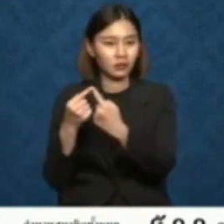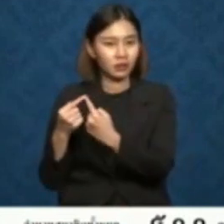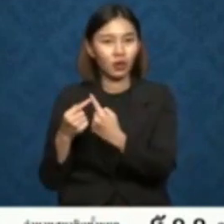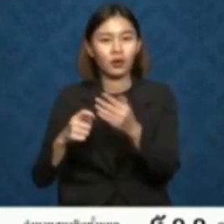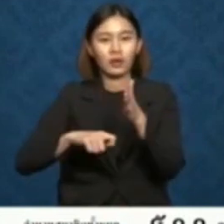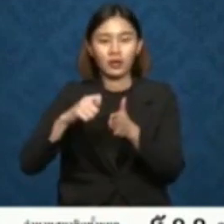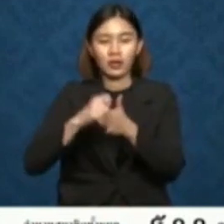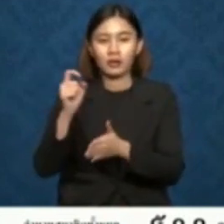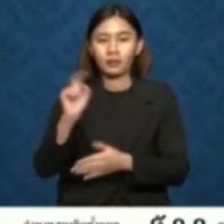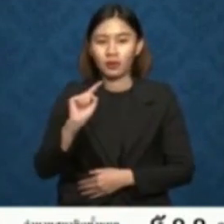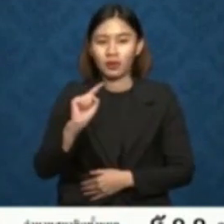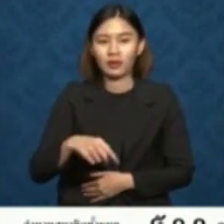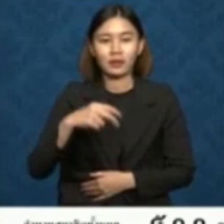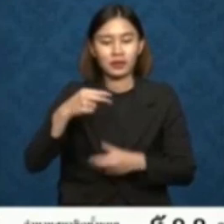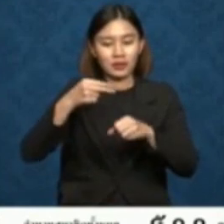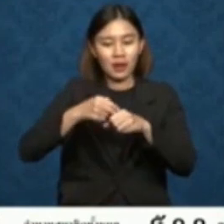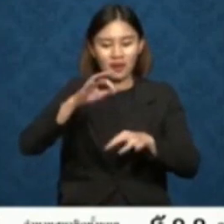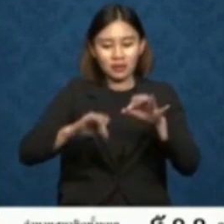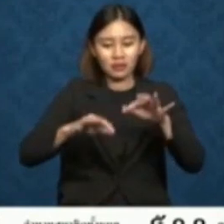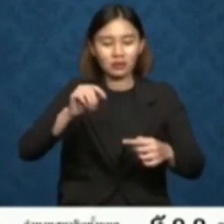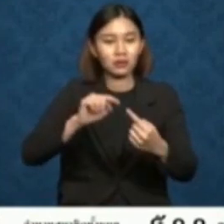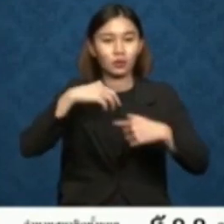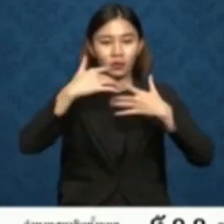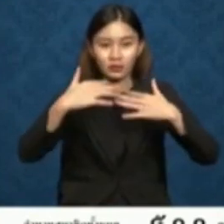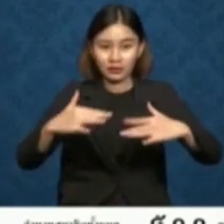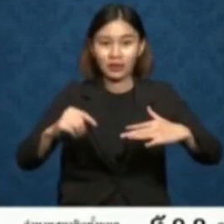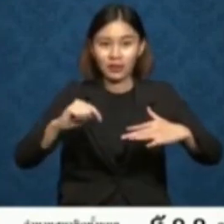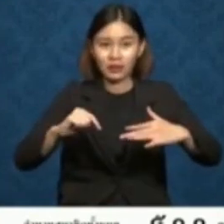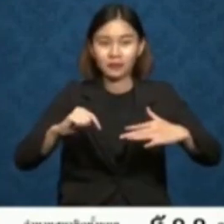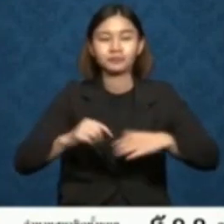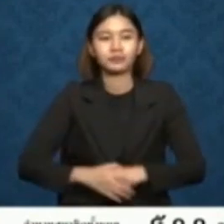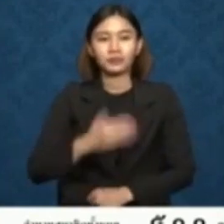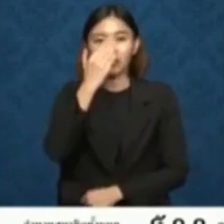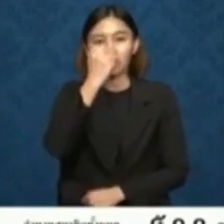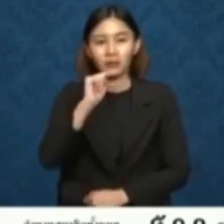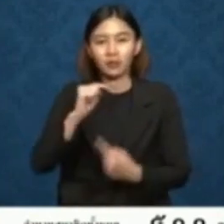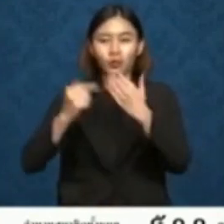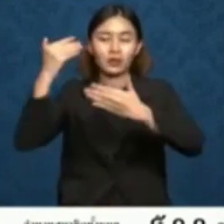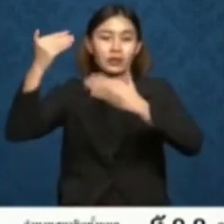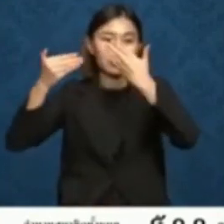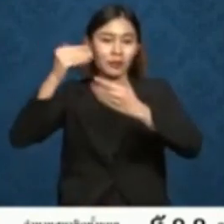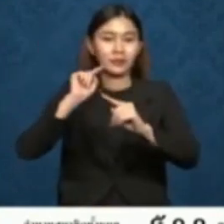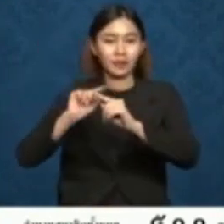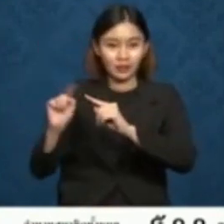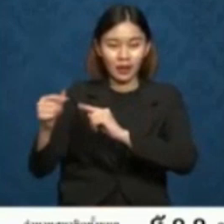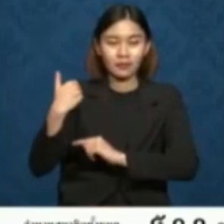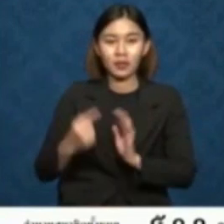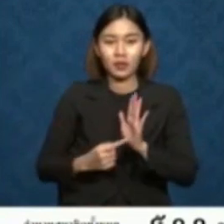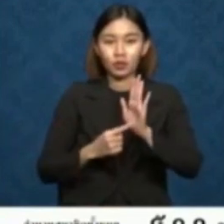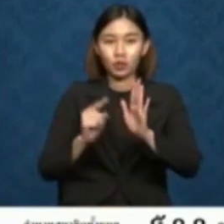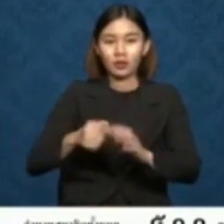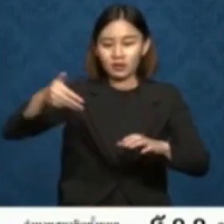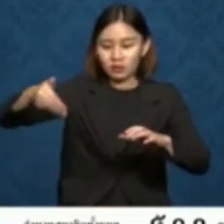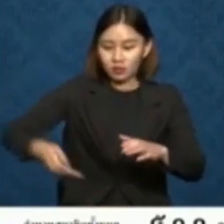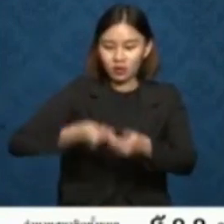กิดขึ้นอย่างต่อเนื่องนะครับโดยสาเหตุของการเกิดน้ำมันรั่วเนี่ยทางในทะเลเนี่ยนะครับและชายฝั่งเนี่ยเกิดจากกิจกรรมต่างๆครับท่